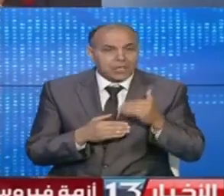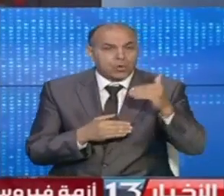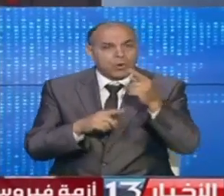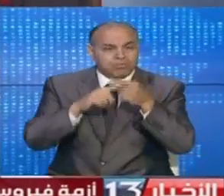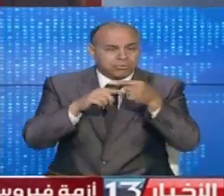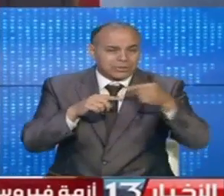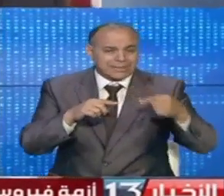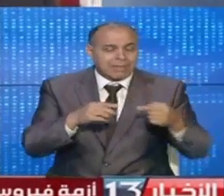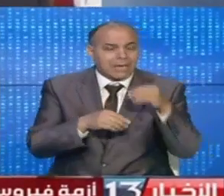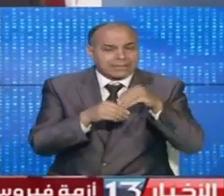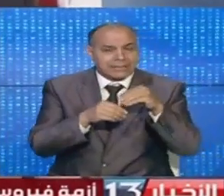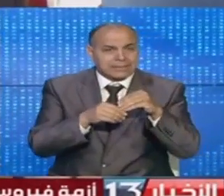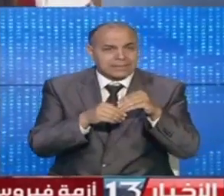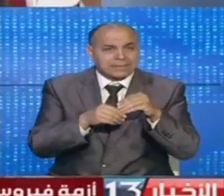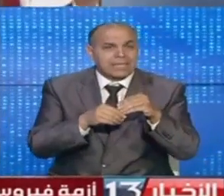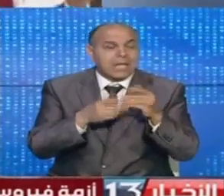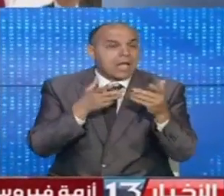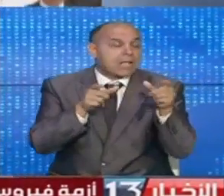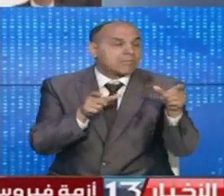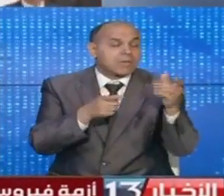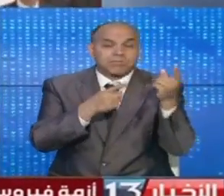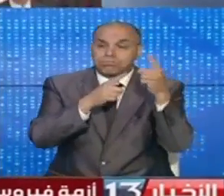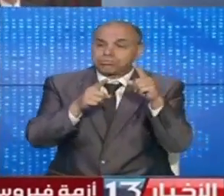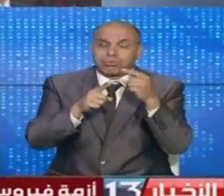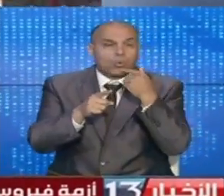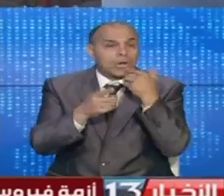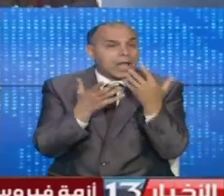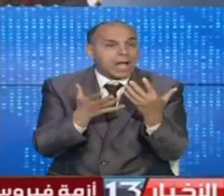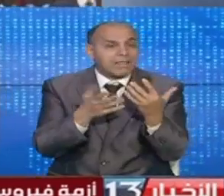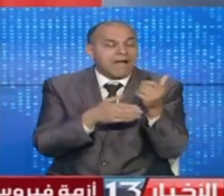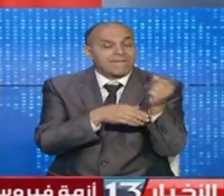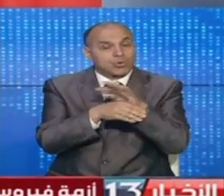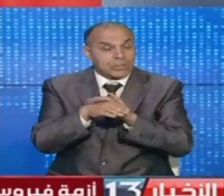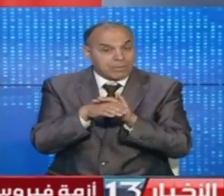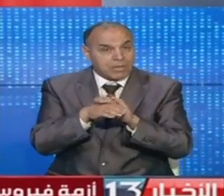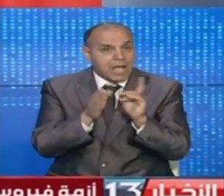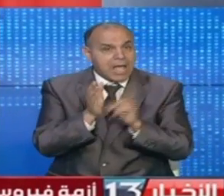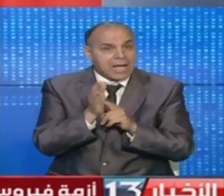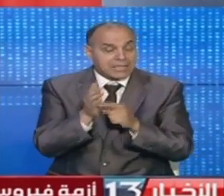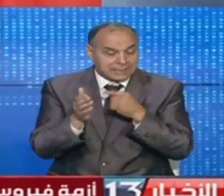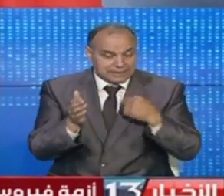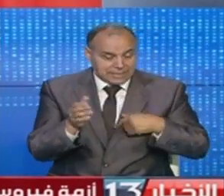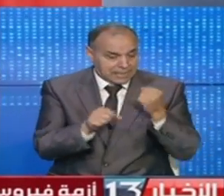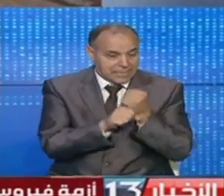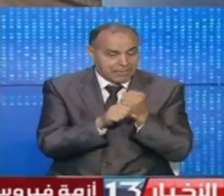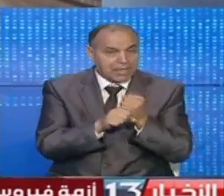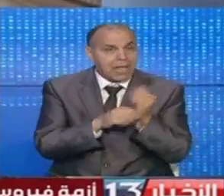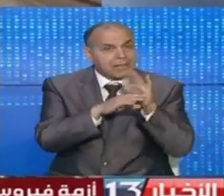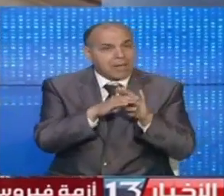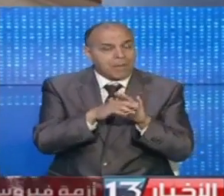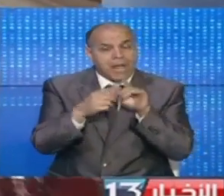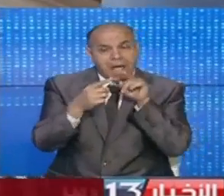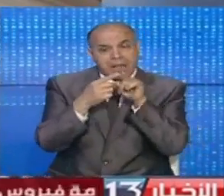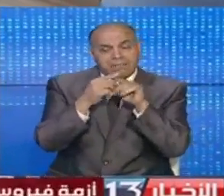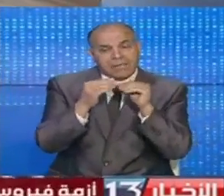السلبي للاقتصاد ثمن يستحق الدفع لاحتواء انتشار فيروس كورونا، وأكدت أنها ستعمل على ضمان تحقيق